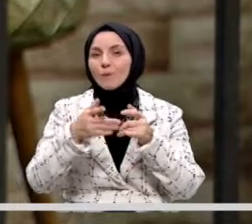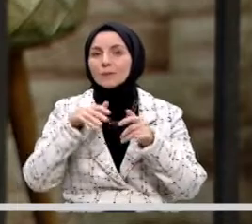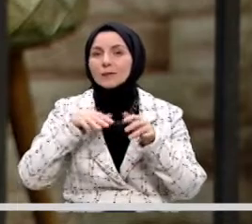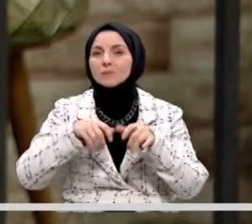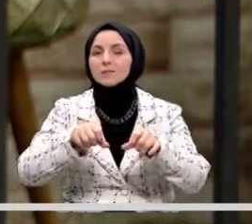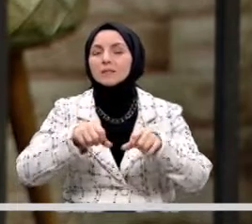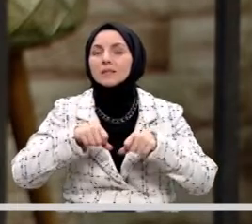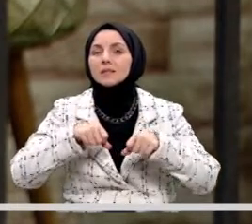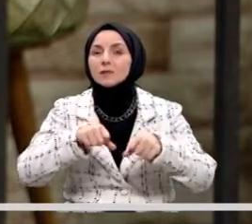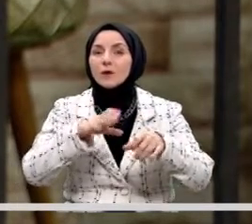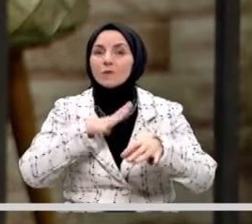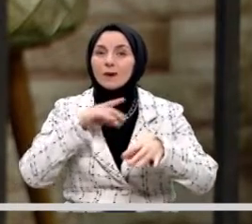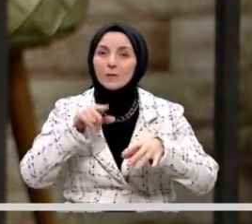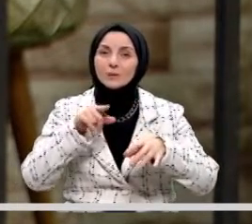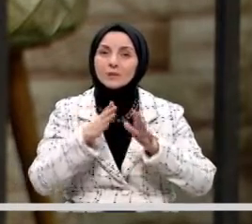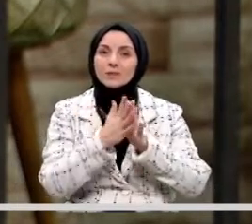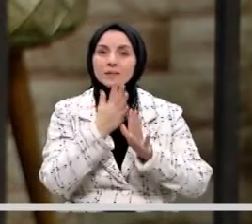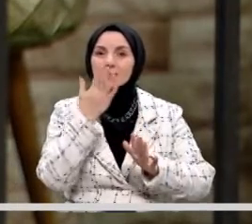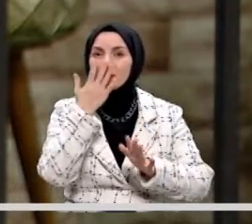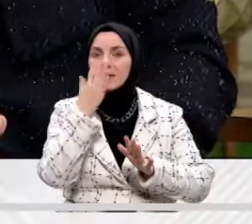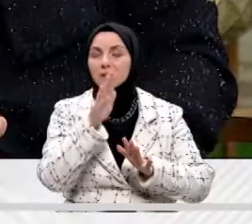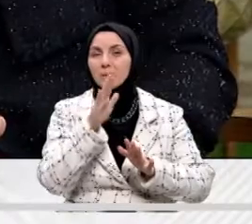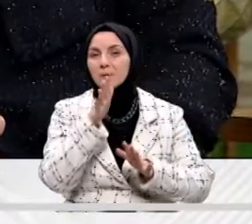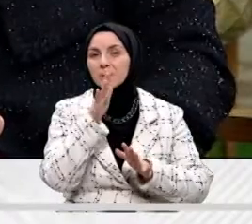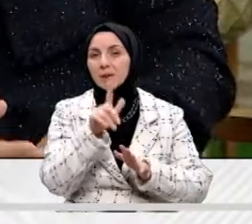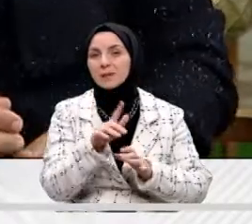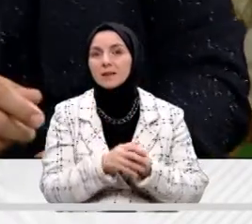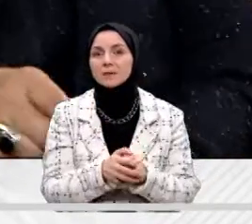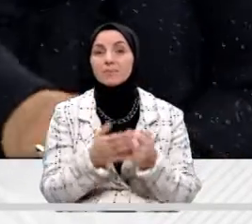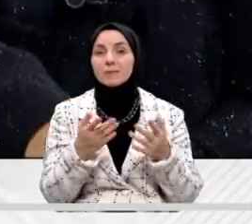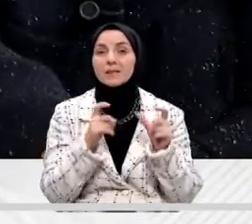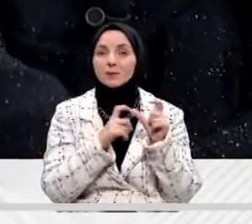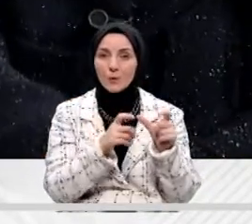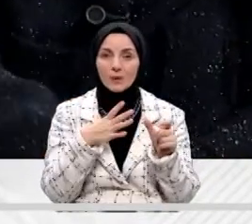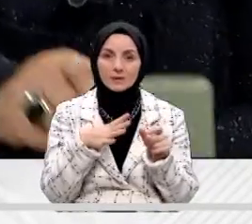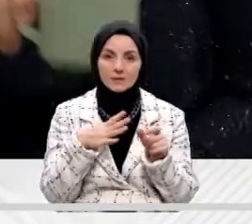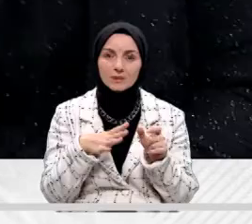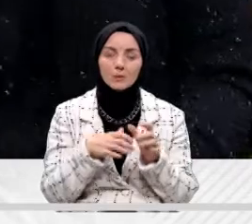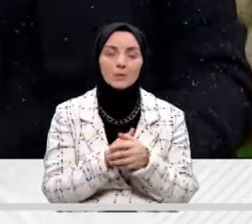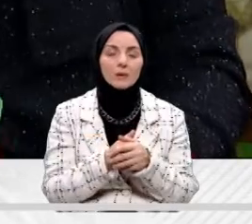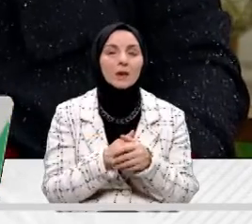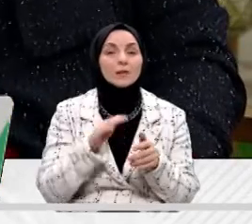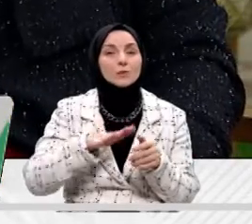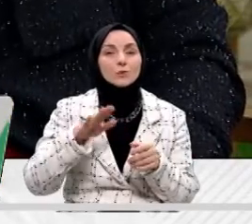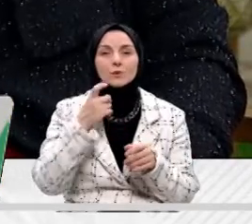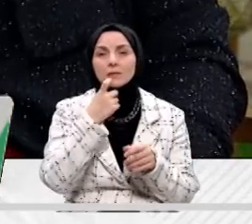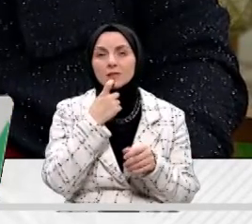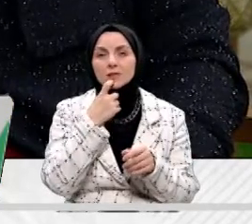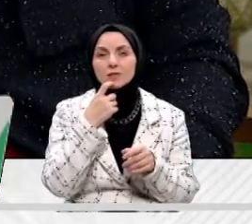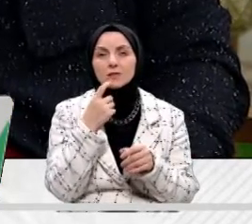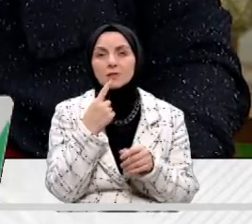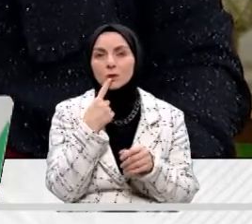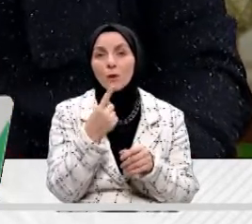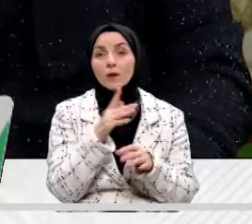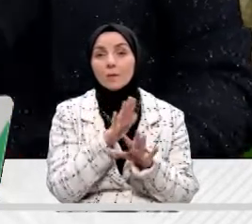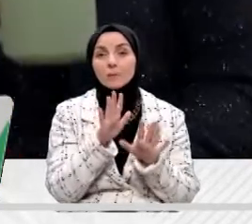gelmiş o kadar sorumlulukları bize ait Peki hocam sorulardan devam ediyorum çocukların yaşlarını vermemiş izleyic ama akşam